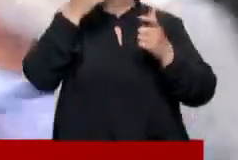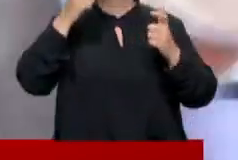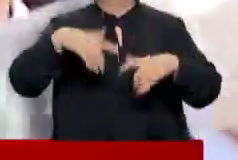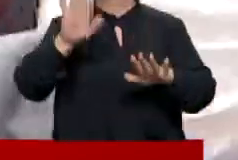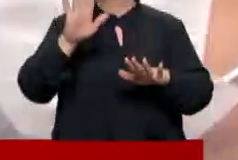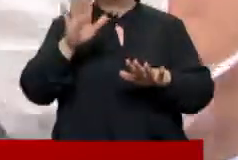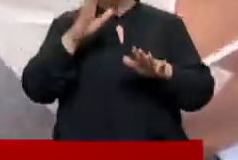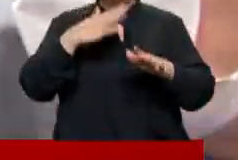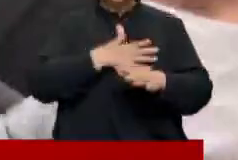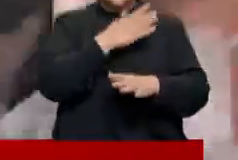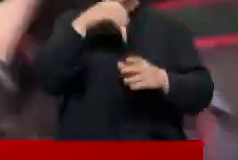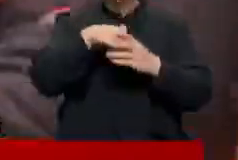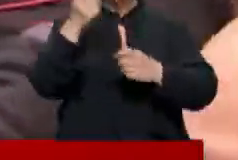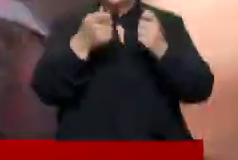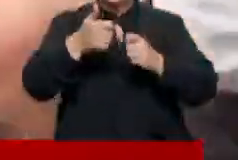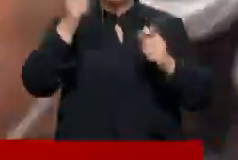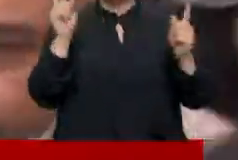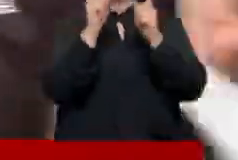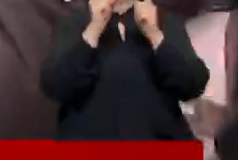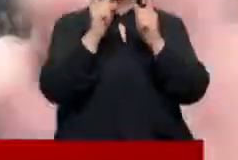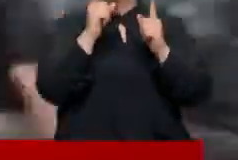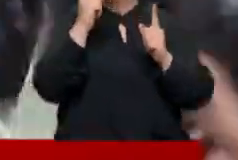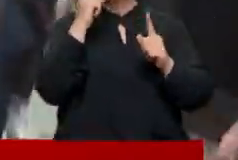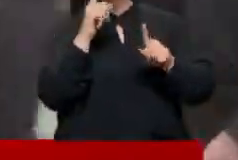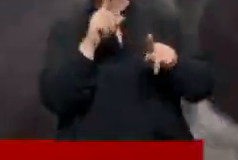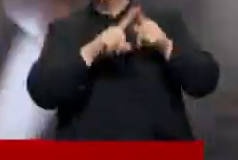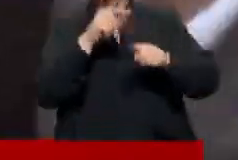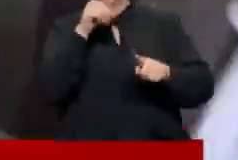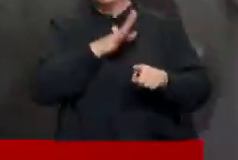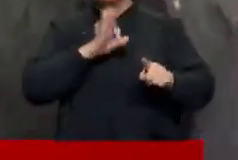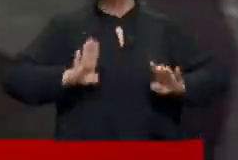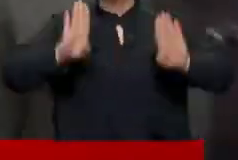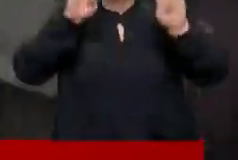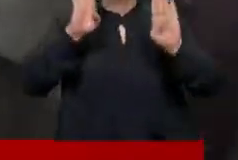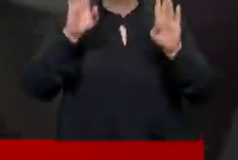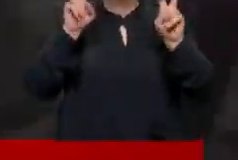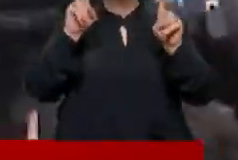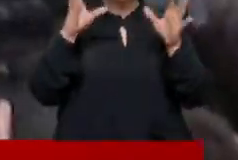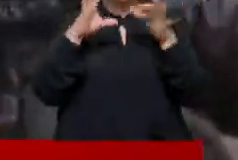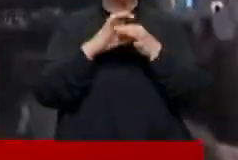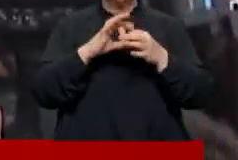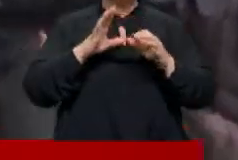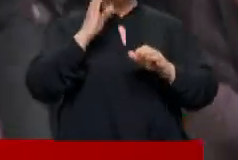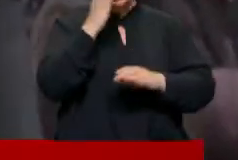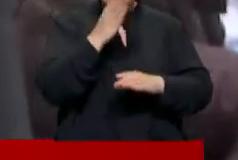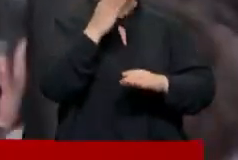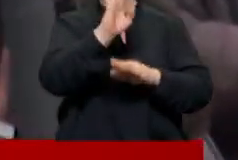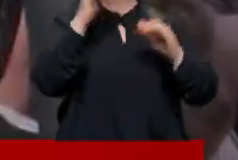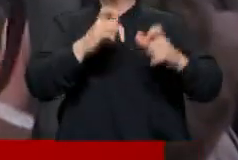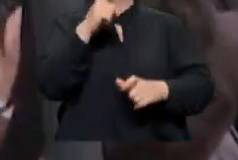CHP lideriyle İçişleri Bakanı karşı karşıya. Gözler Kılıçdaroğlu'nda sığınmacı sorunuyla ilgili Göç İdaresi'ne gidip